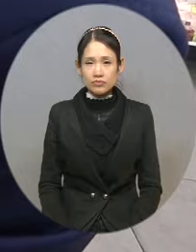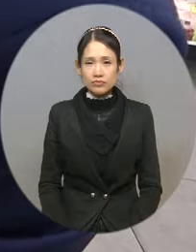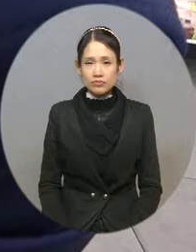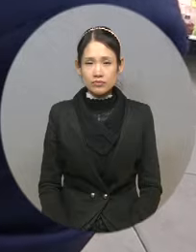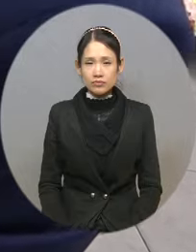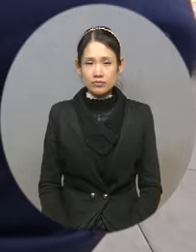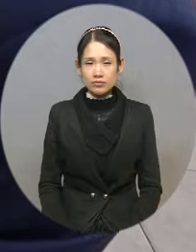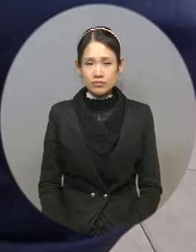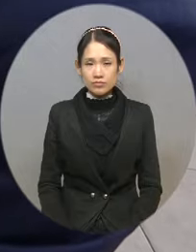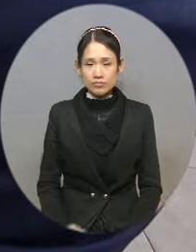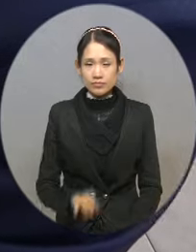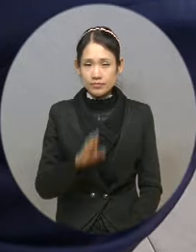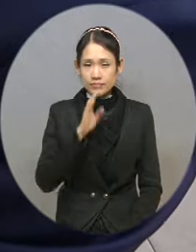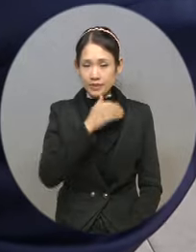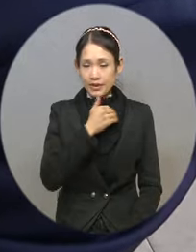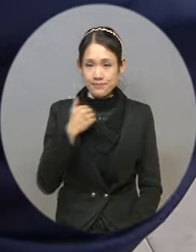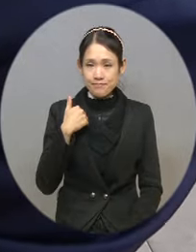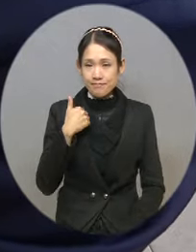만족합니다. 감사합니다.